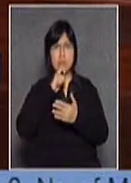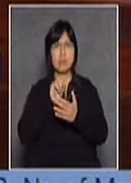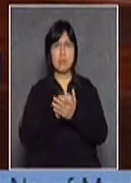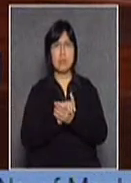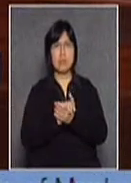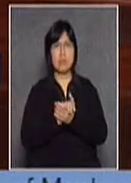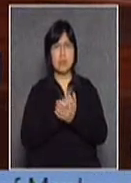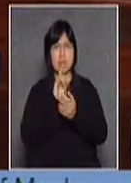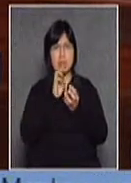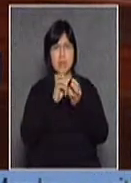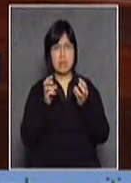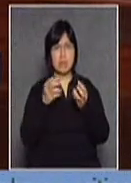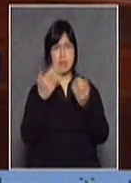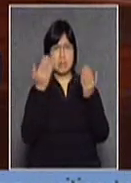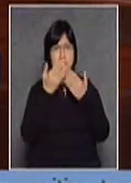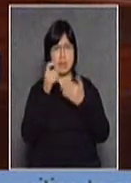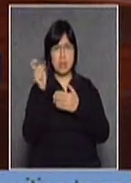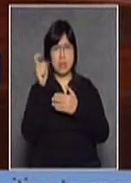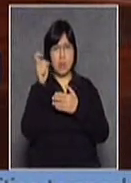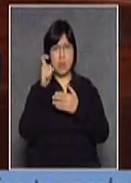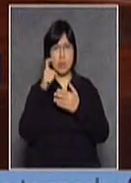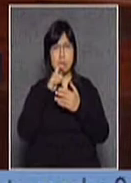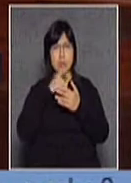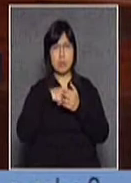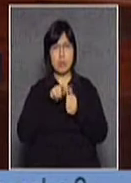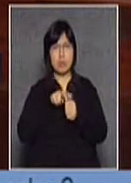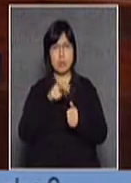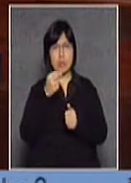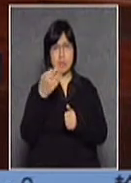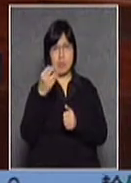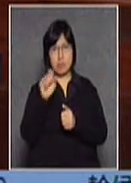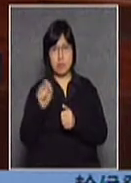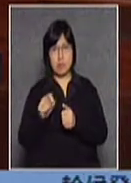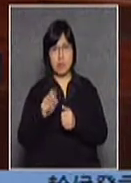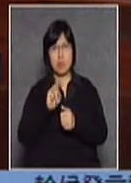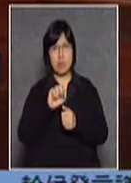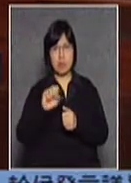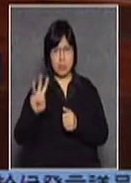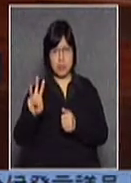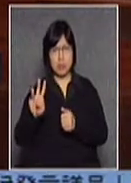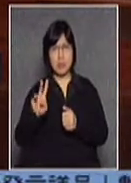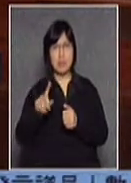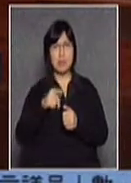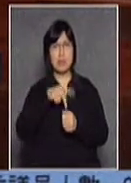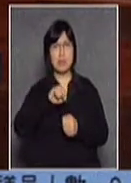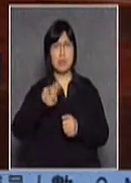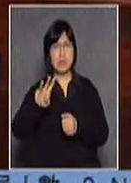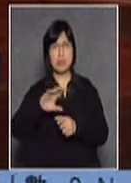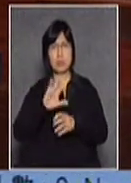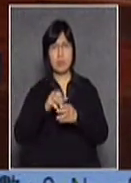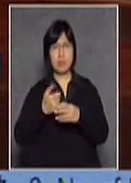這個有線電視就九倉操控 73% 的股權啦，撈就呢個嘅電信盈科全資擁有